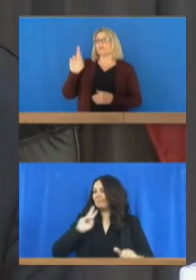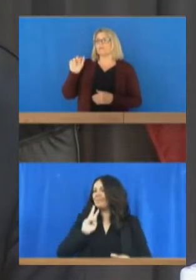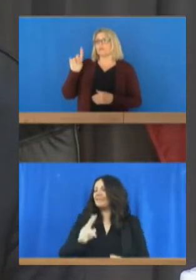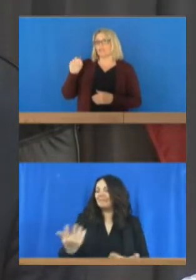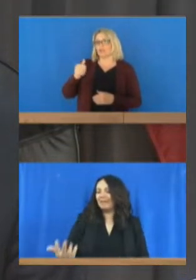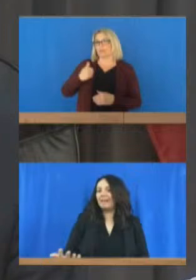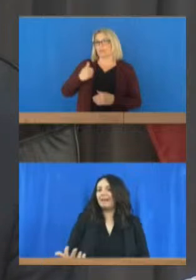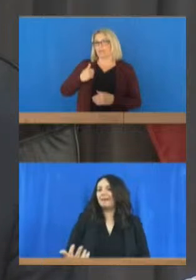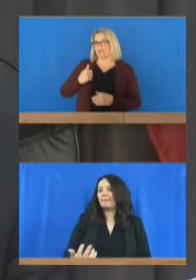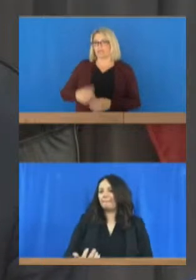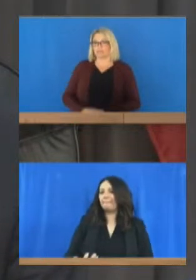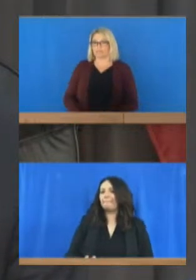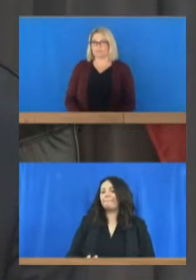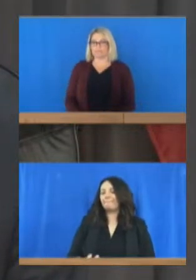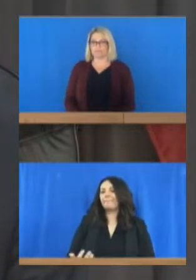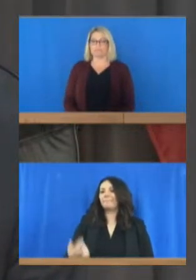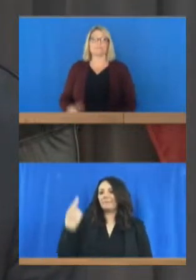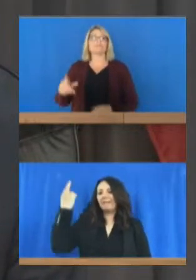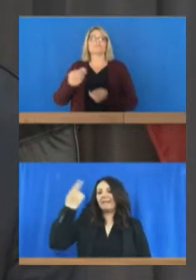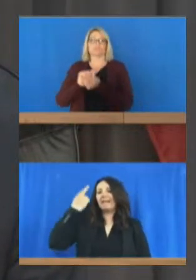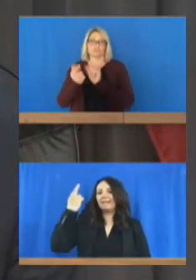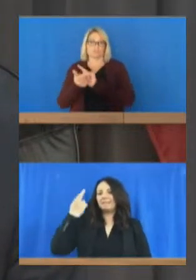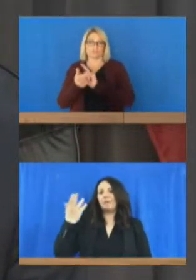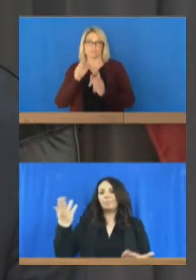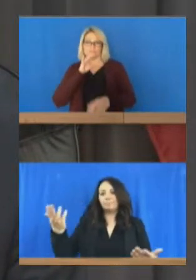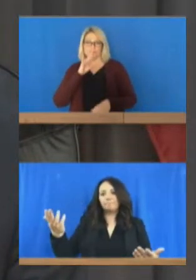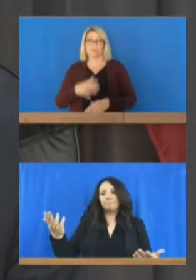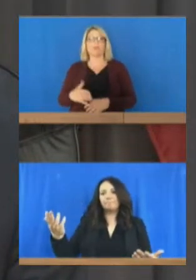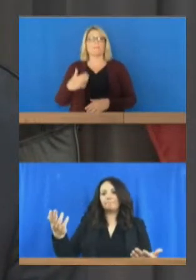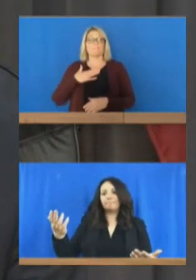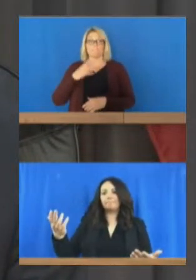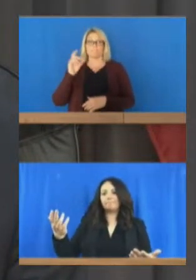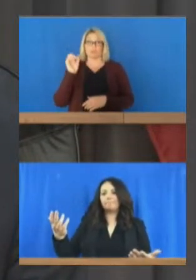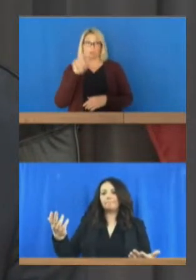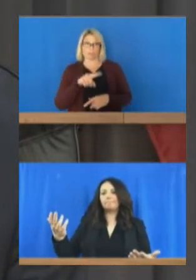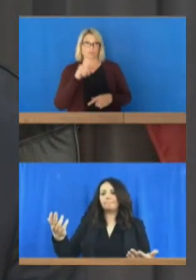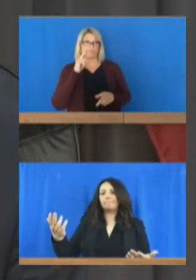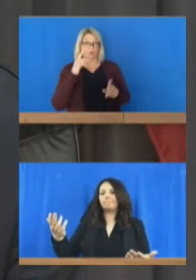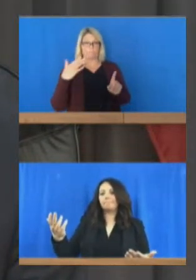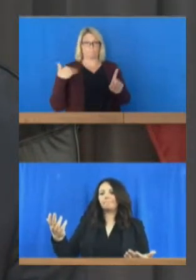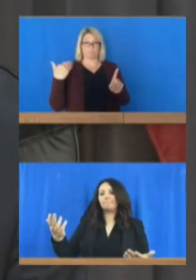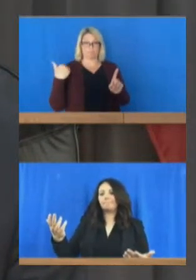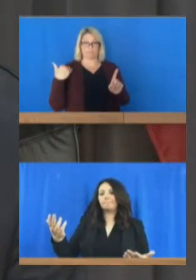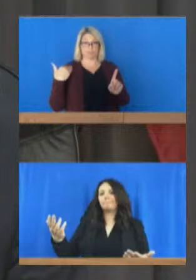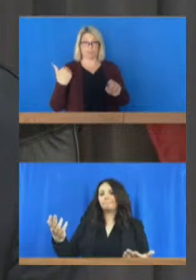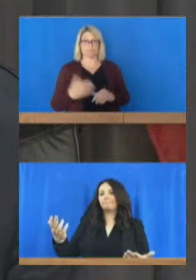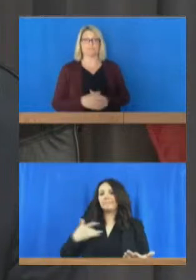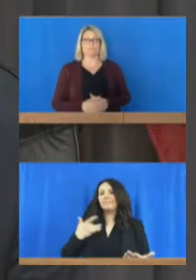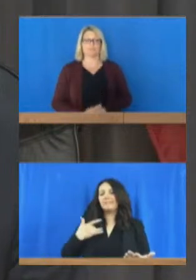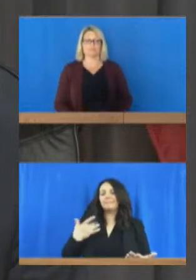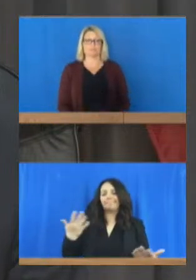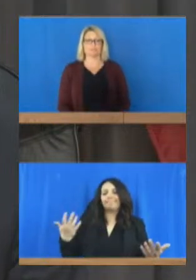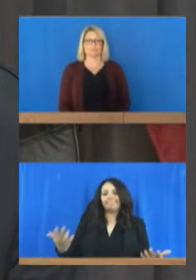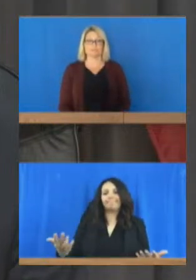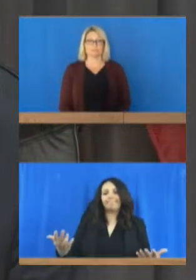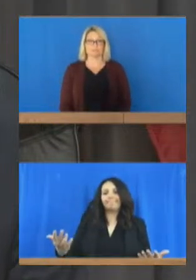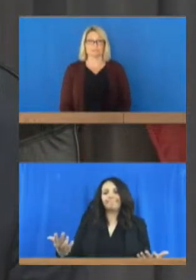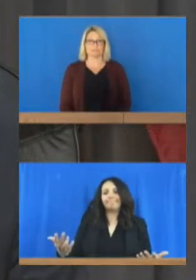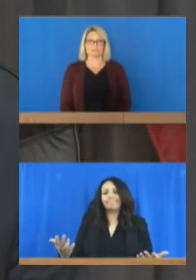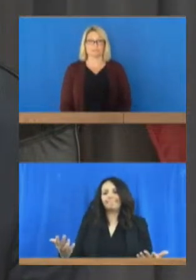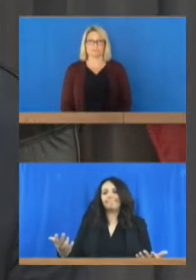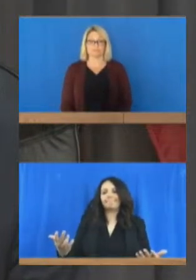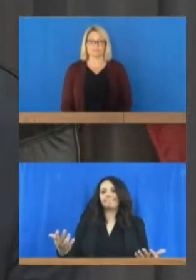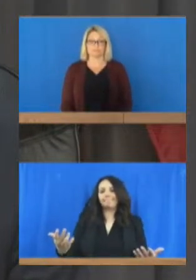psychologues? Oui, compte tenu des craintes du collège des psychologues, est-ce que vous comptez aller de l'avant avec le projet